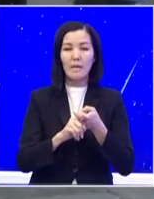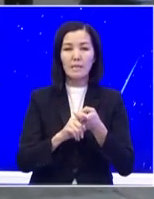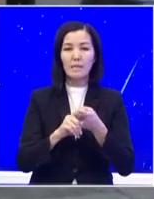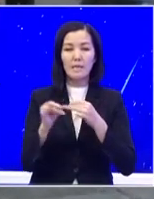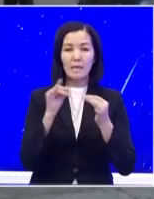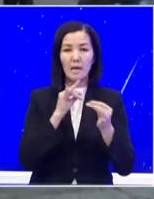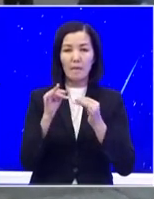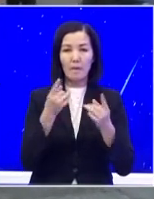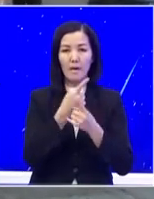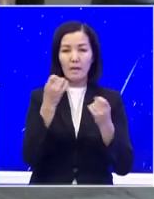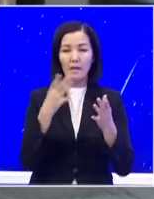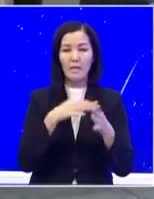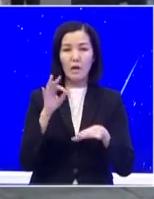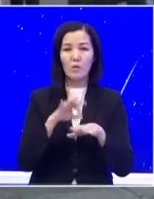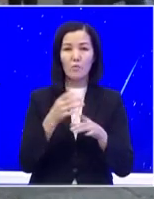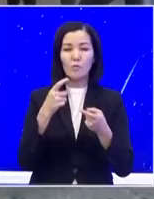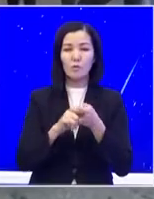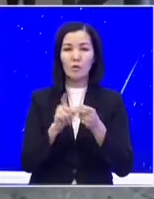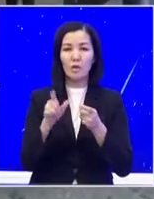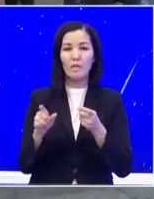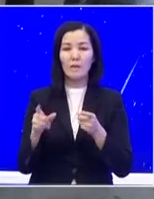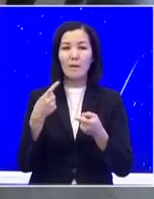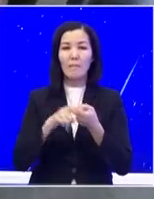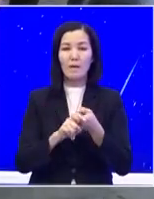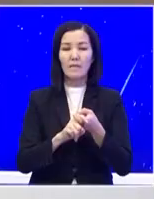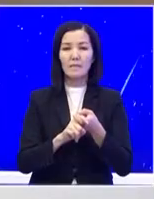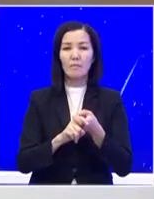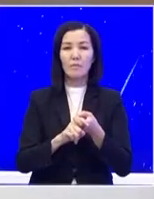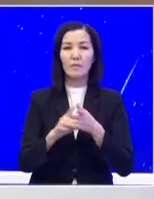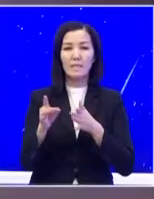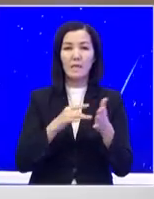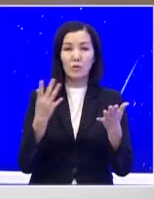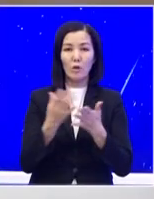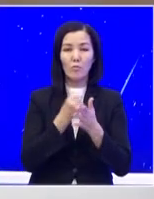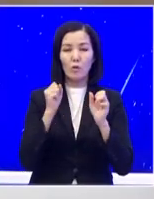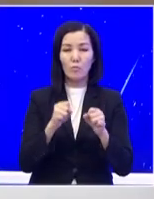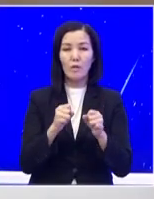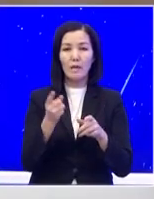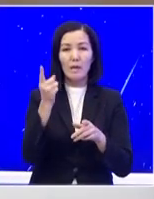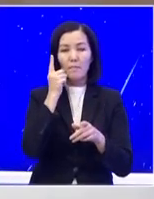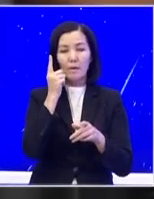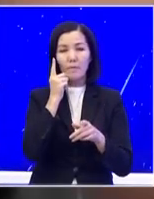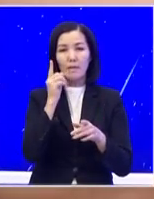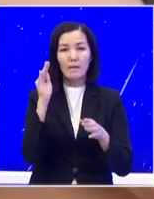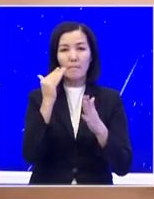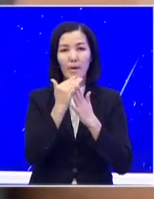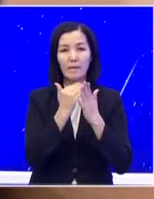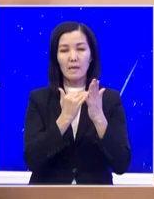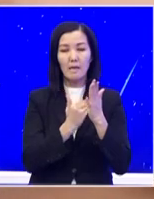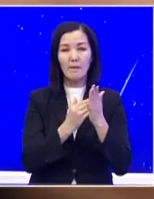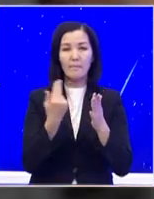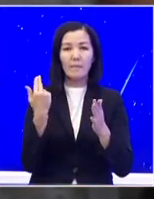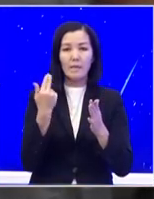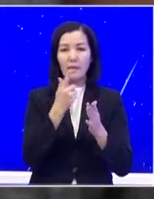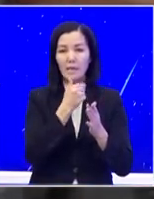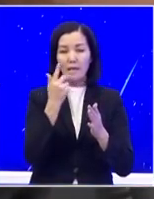хабарлайды. Осылайша індетті жұқтырған азаматпен қарым-қатынаста болғандар анықталады. Атаулы мобильді бағдарлама қазір итальян және ағылшын